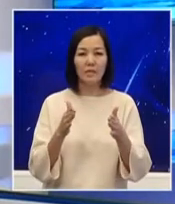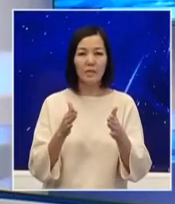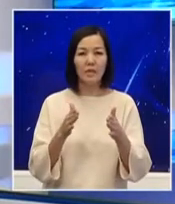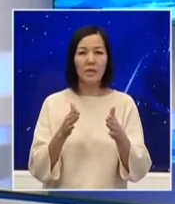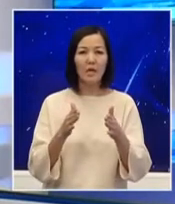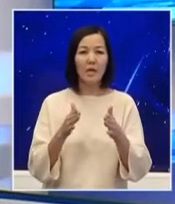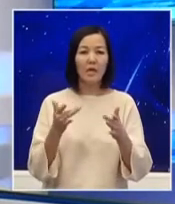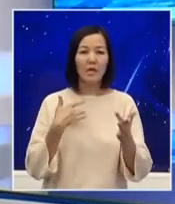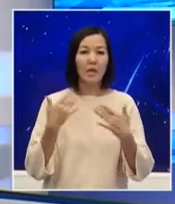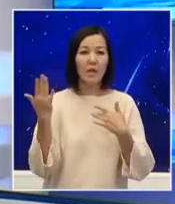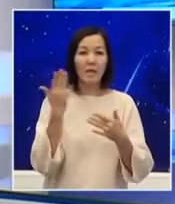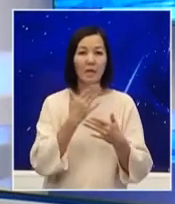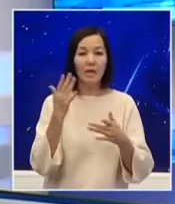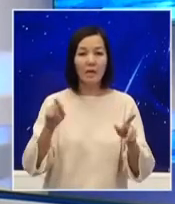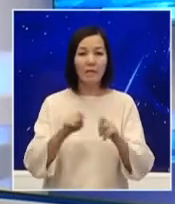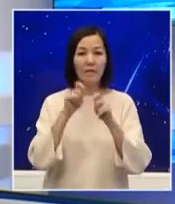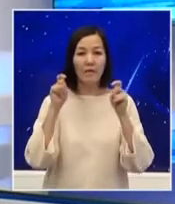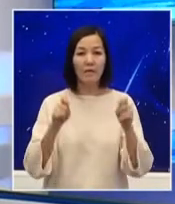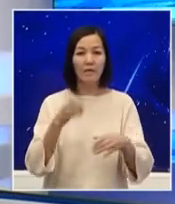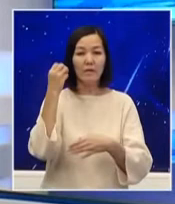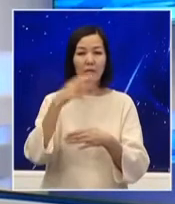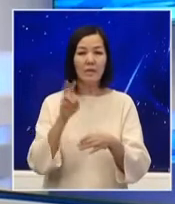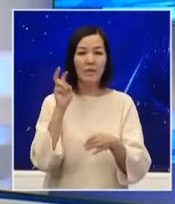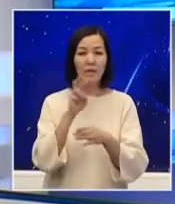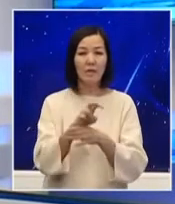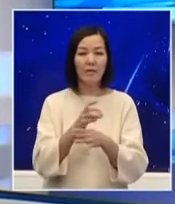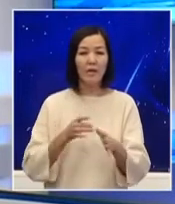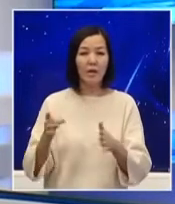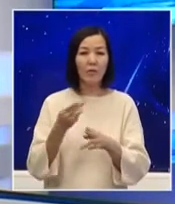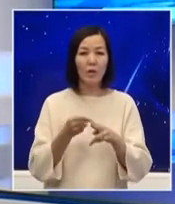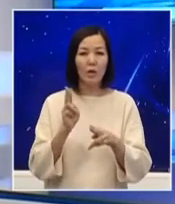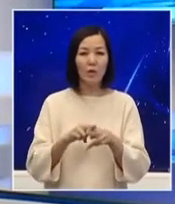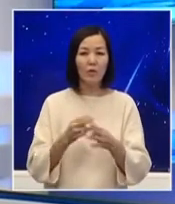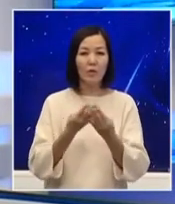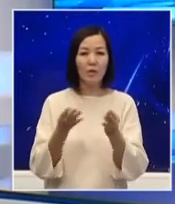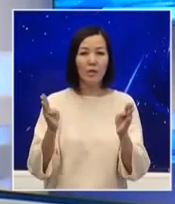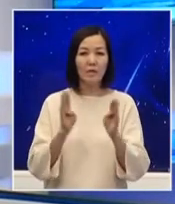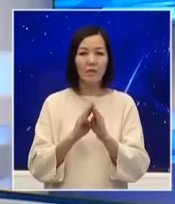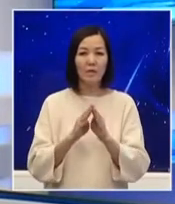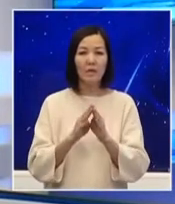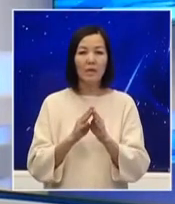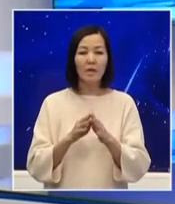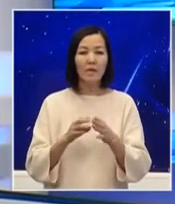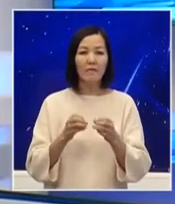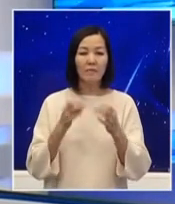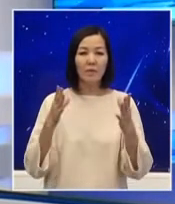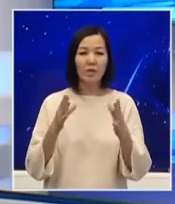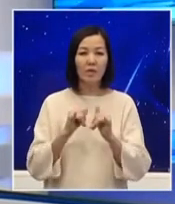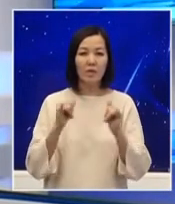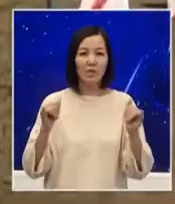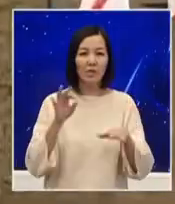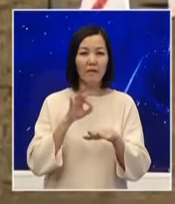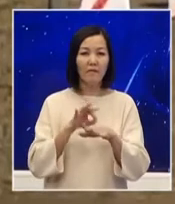кинотеатров. Открыли въезд в село Центральное Бухаржировского района, которое находилось на карантине из-за вспышки инфекции. По